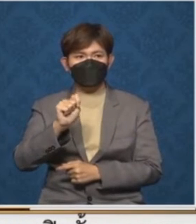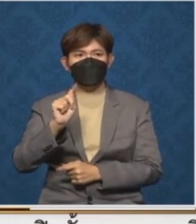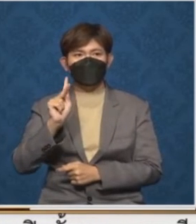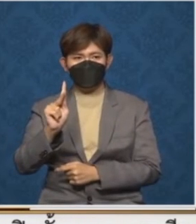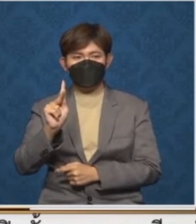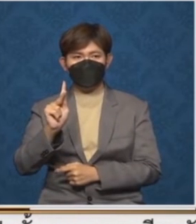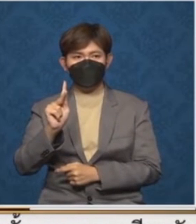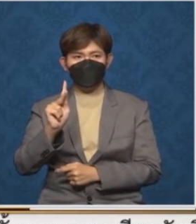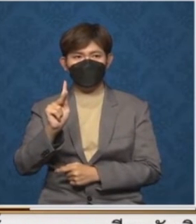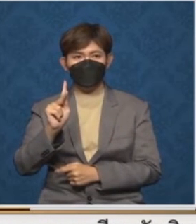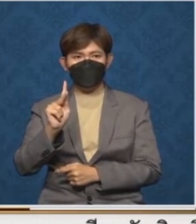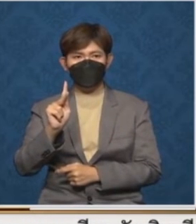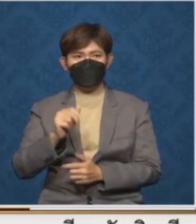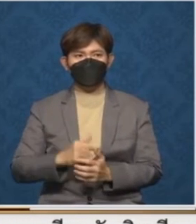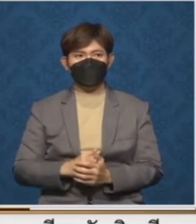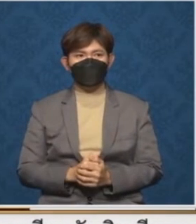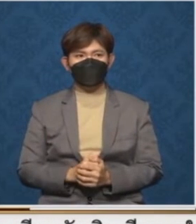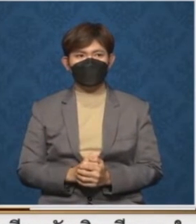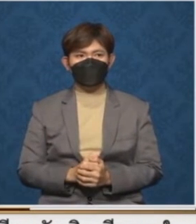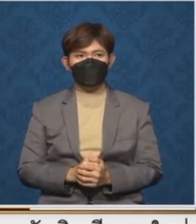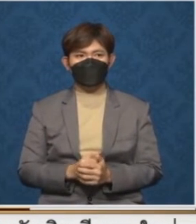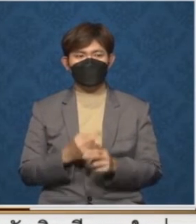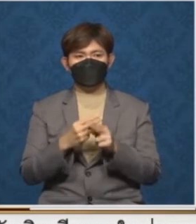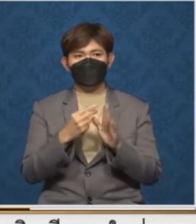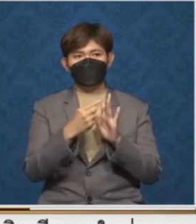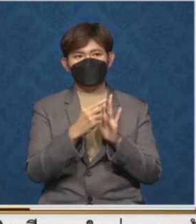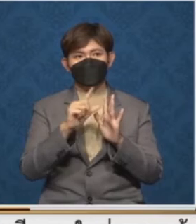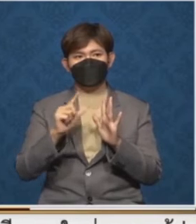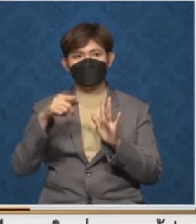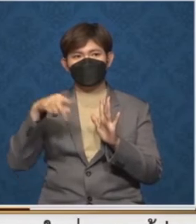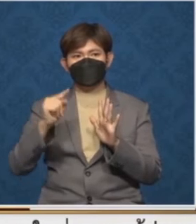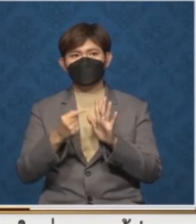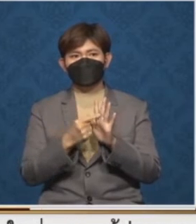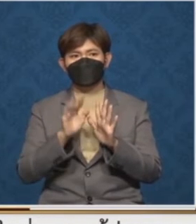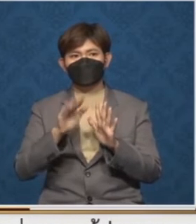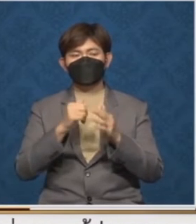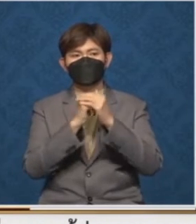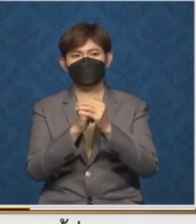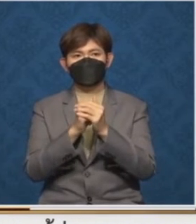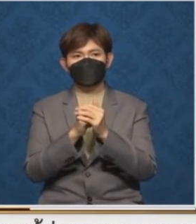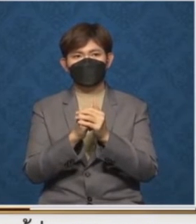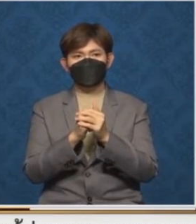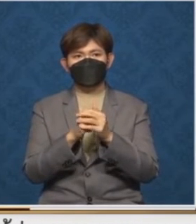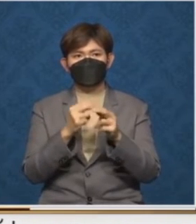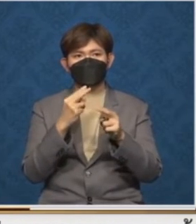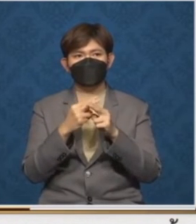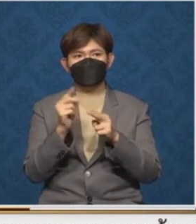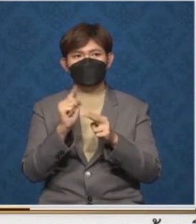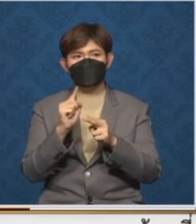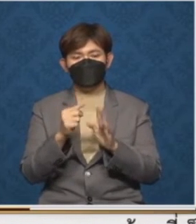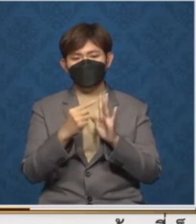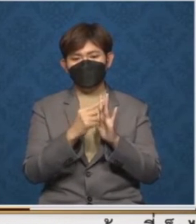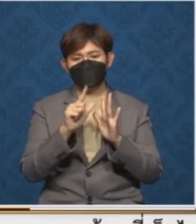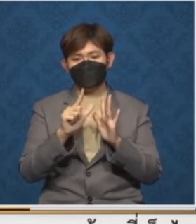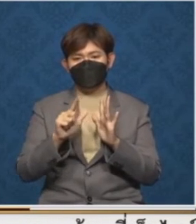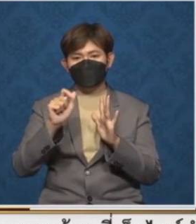จมที่มาไปดผานต่ไปครับยัไม่จบ ชมรมแพทชนบทออกแรงการออกมาอีกบอกว